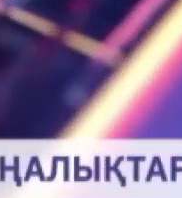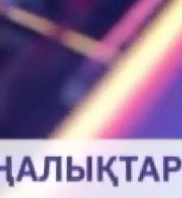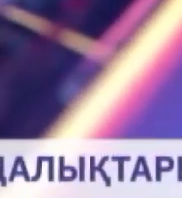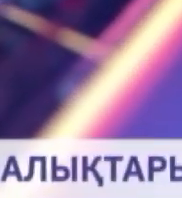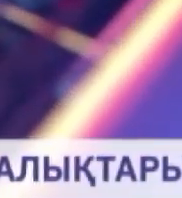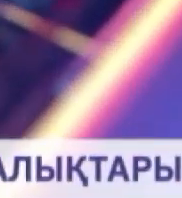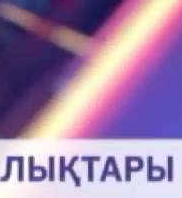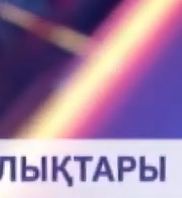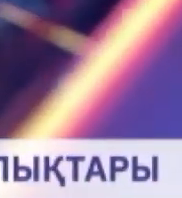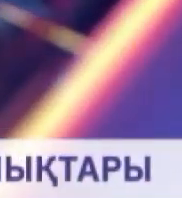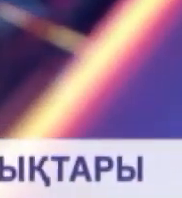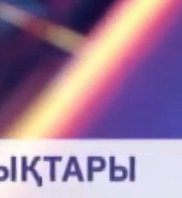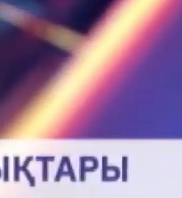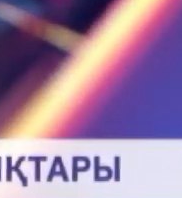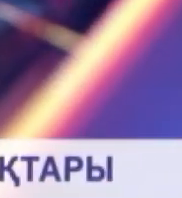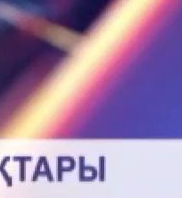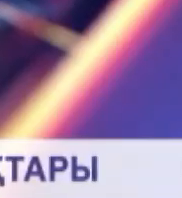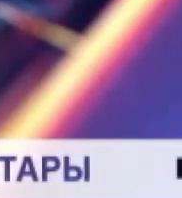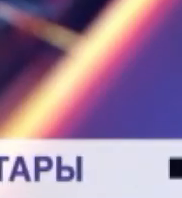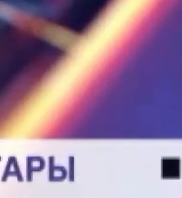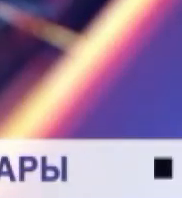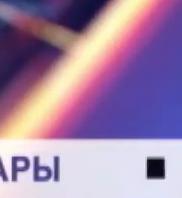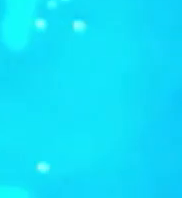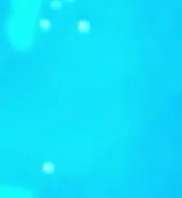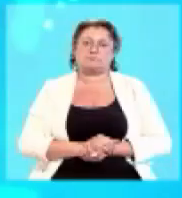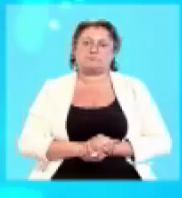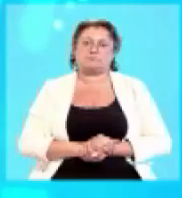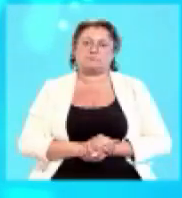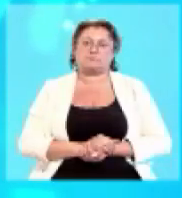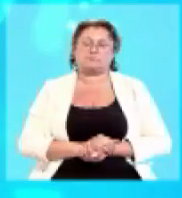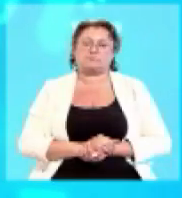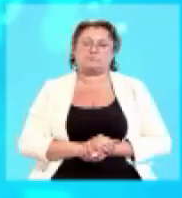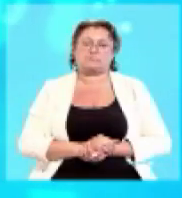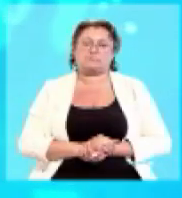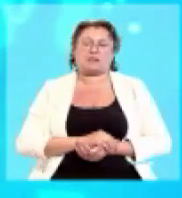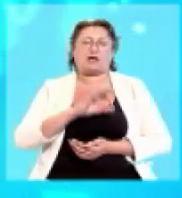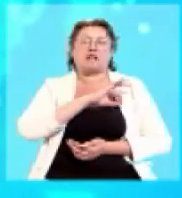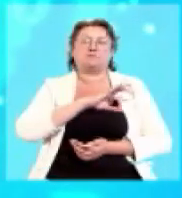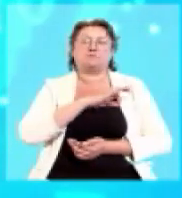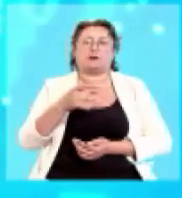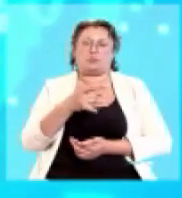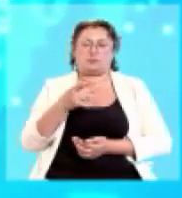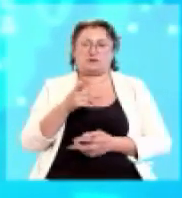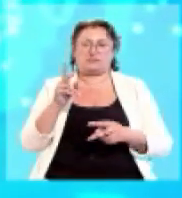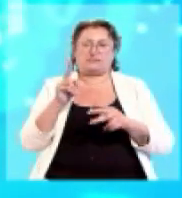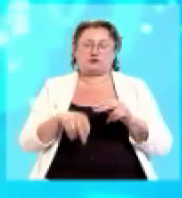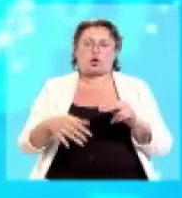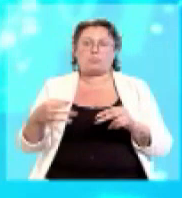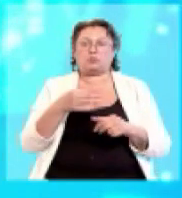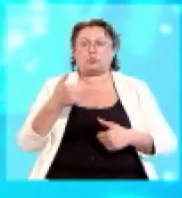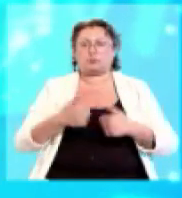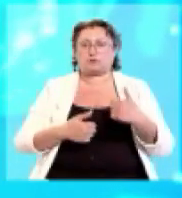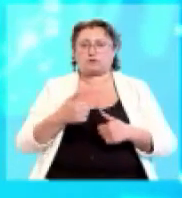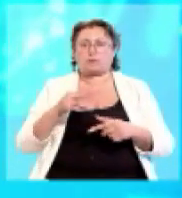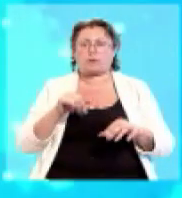В Карабалыкском районе завершился областной